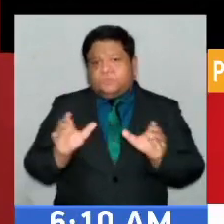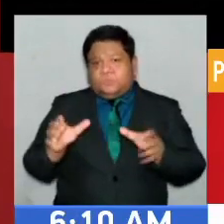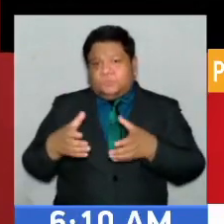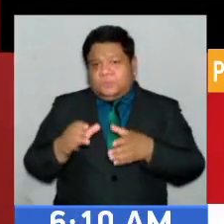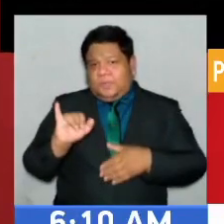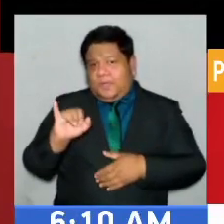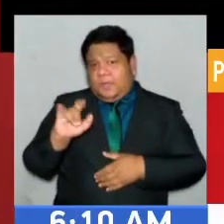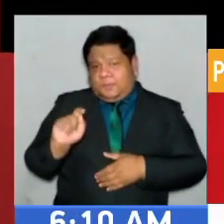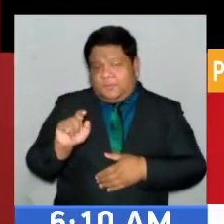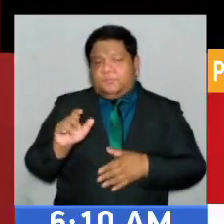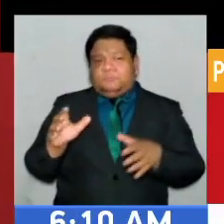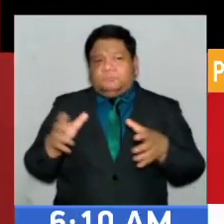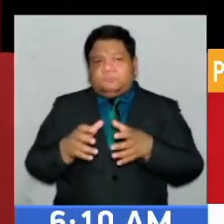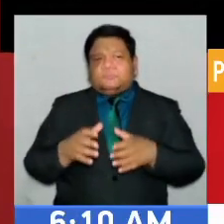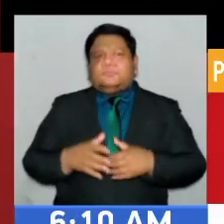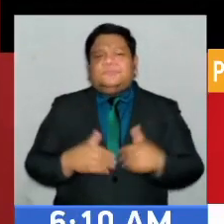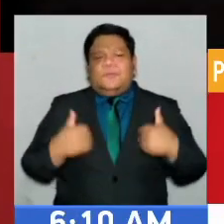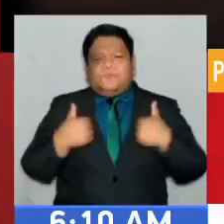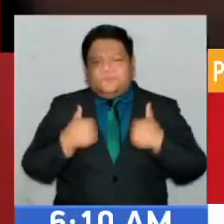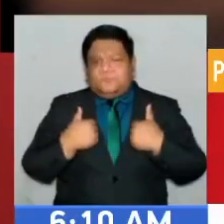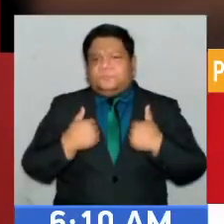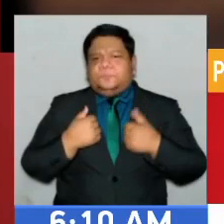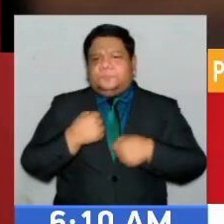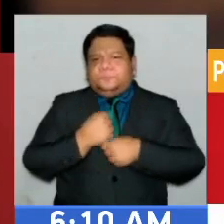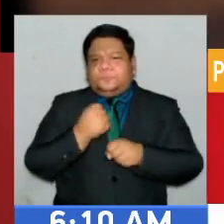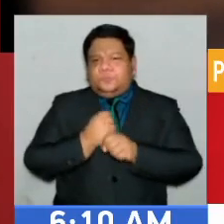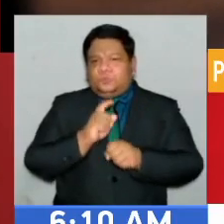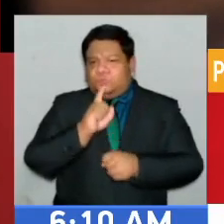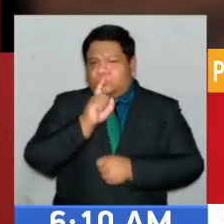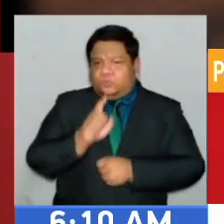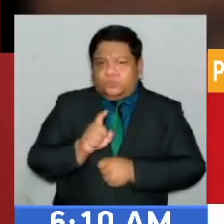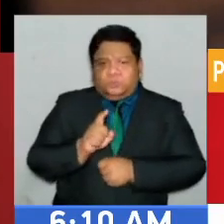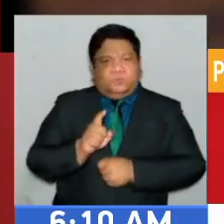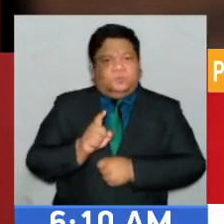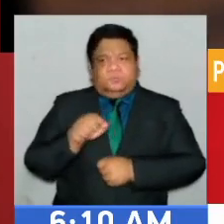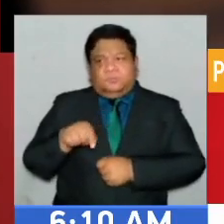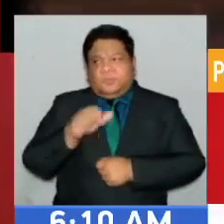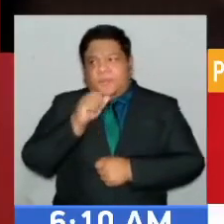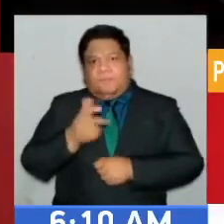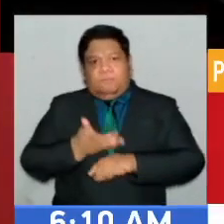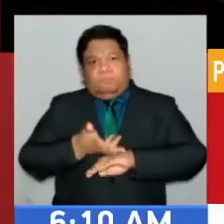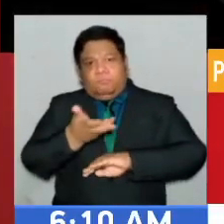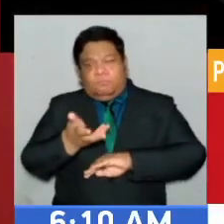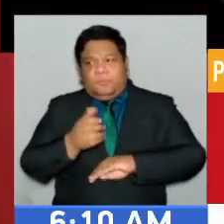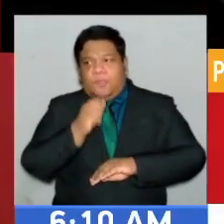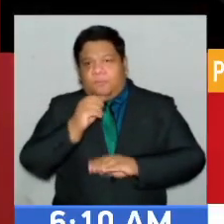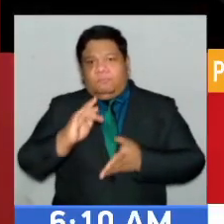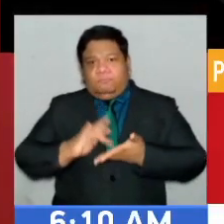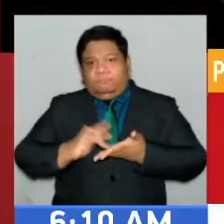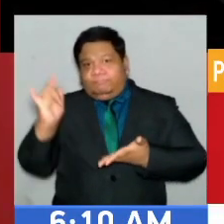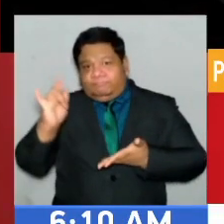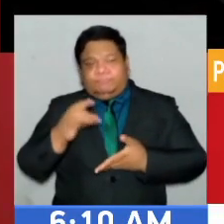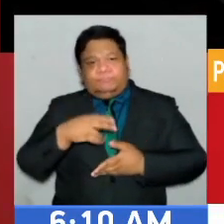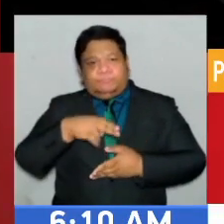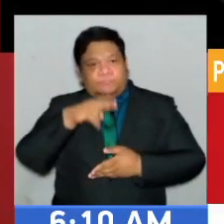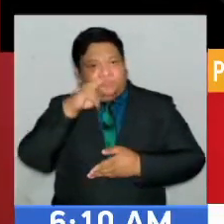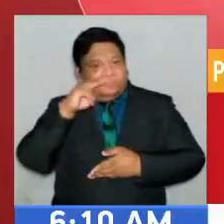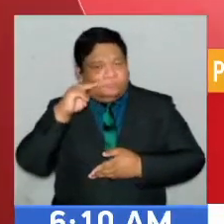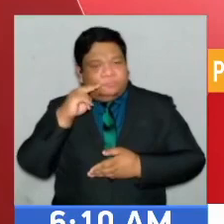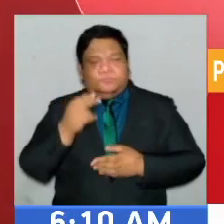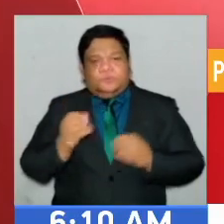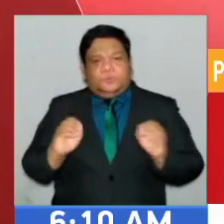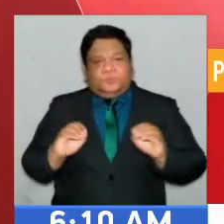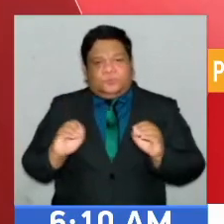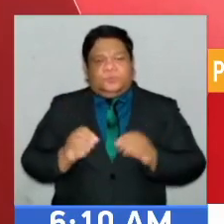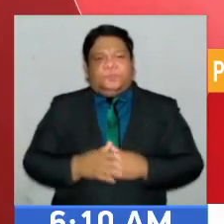to ensure po na hindi po ito maloloko or ma-hack or anything. Mm-hmm. At kamusta na